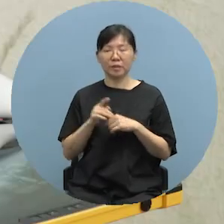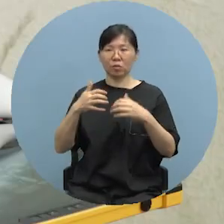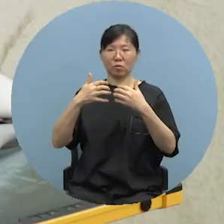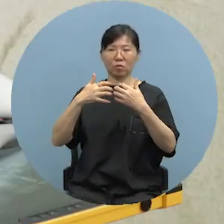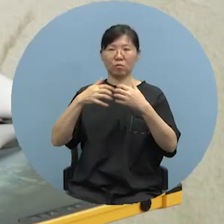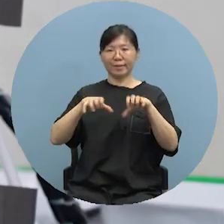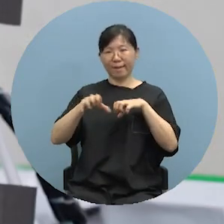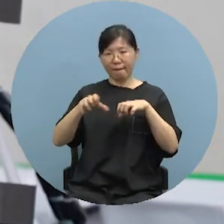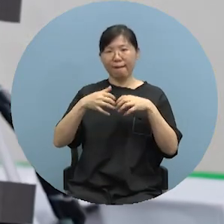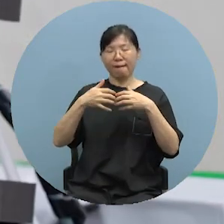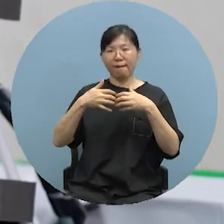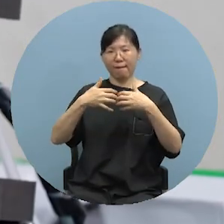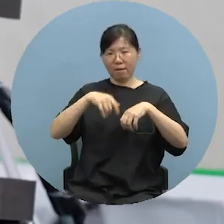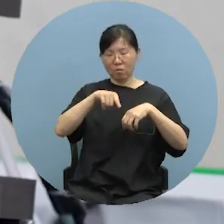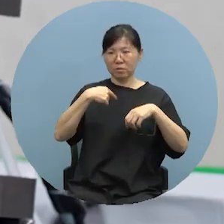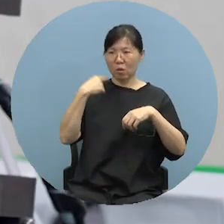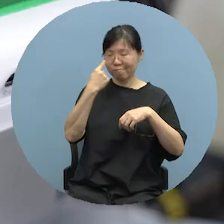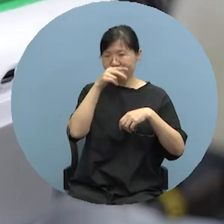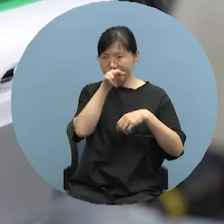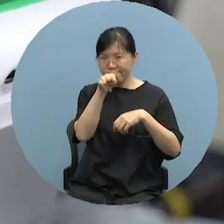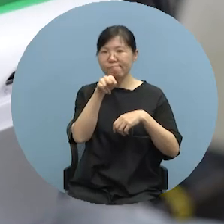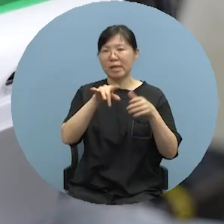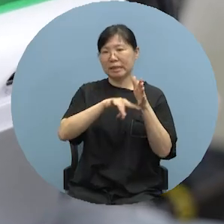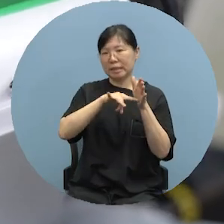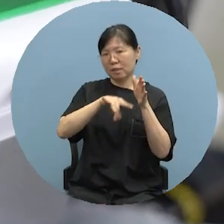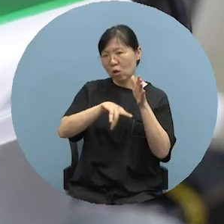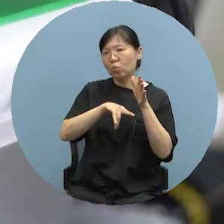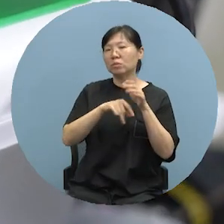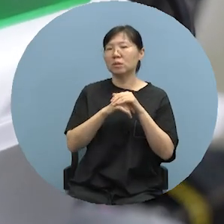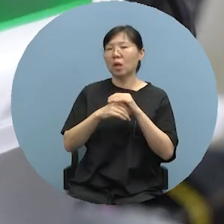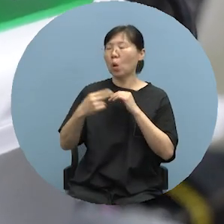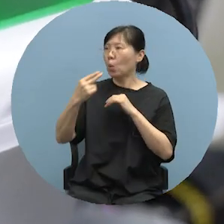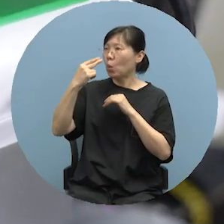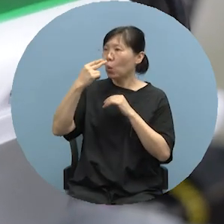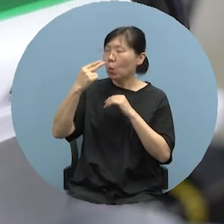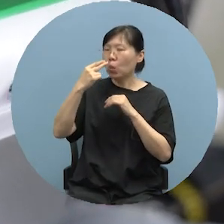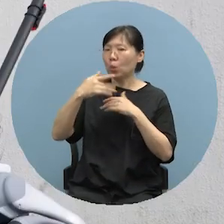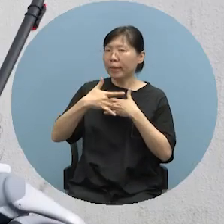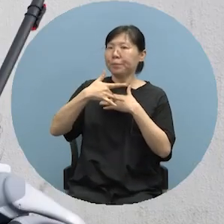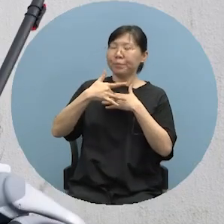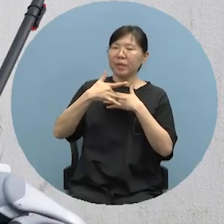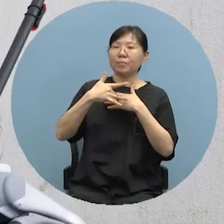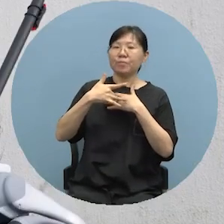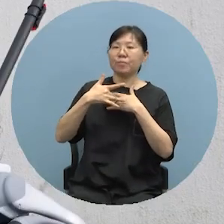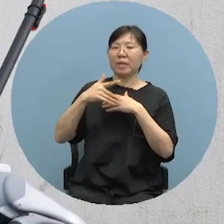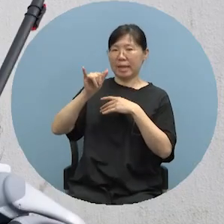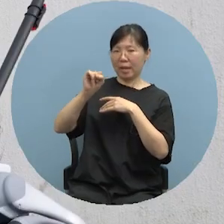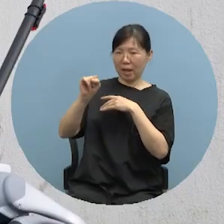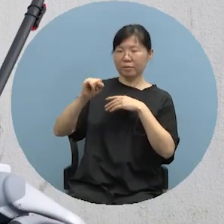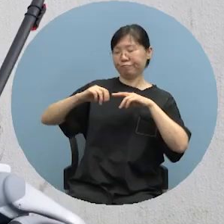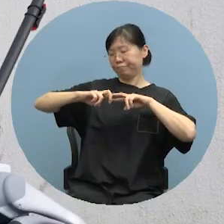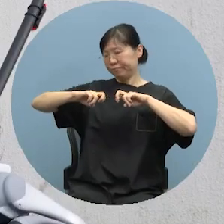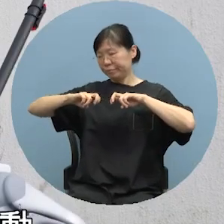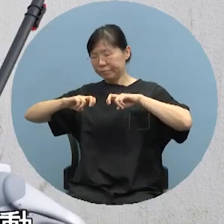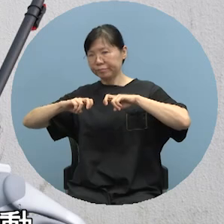机械狗啦，配有电脑视觉啦，佢好先进嘅空气测量传感器，同埋人工智能演